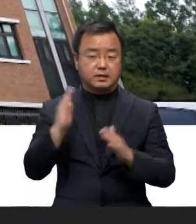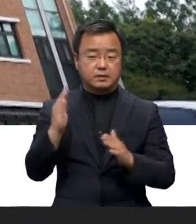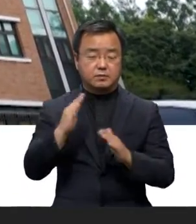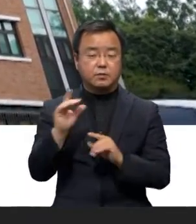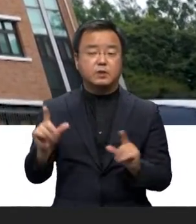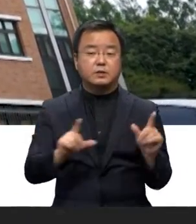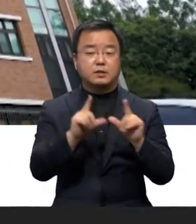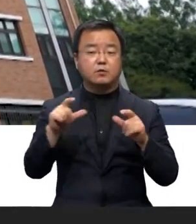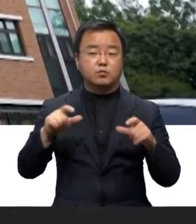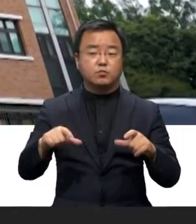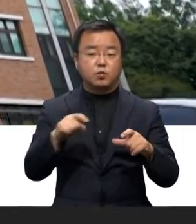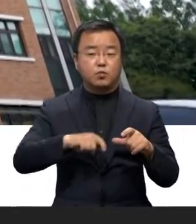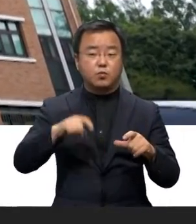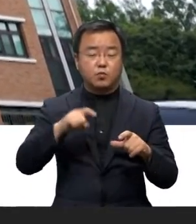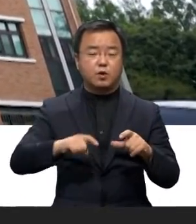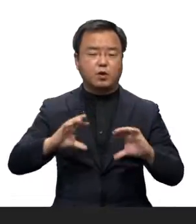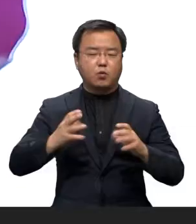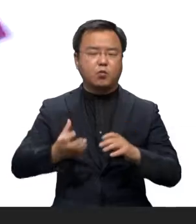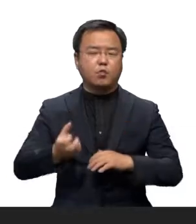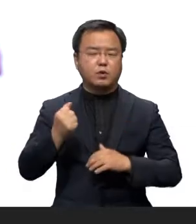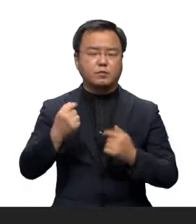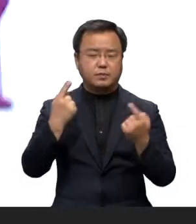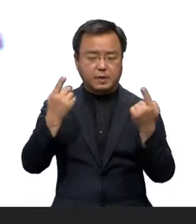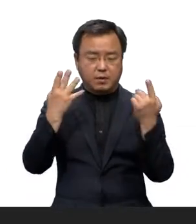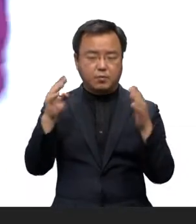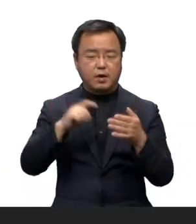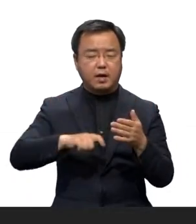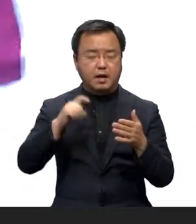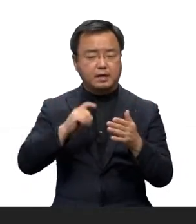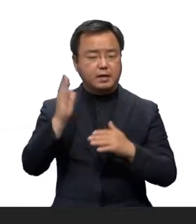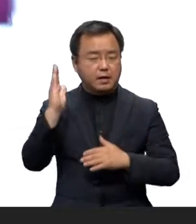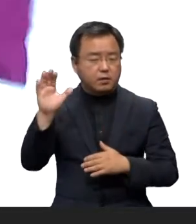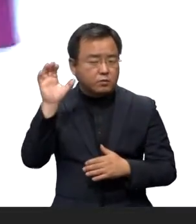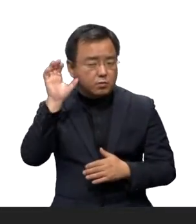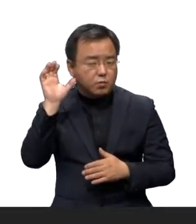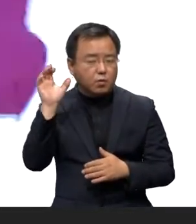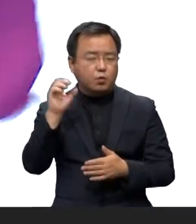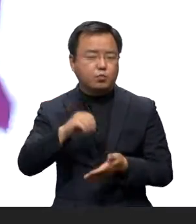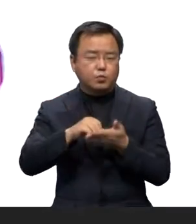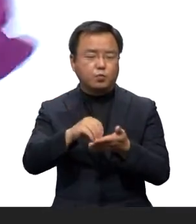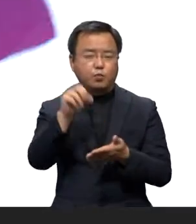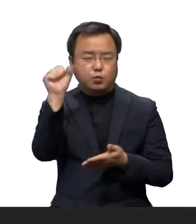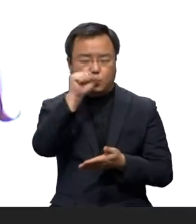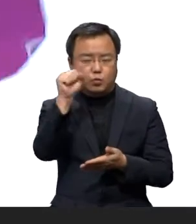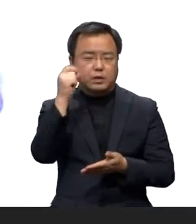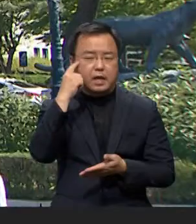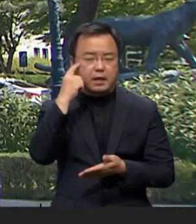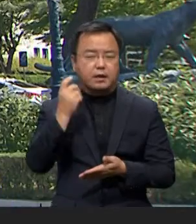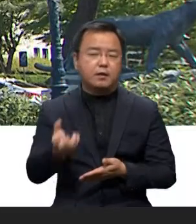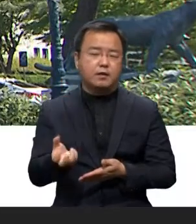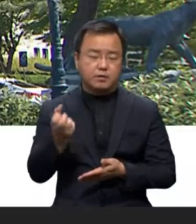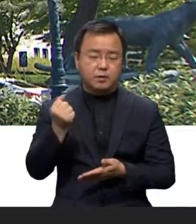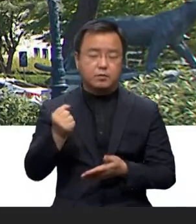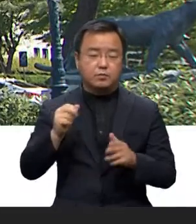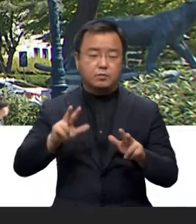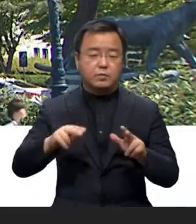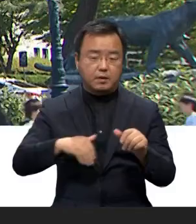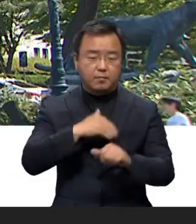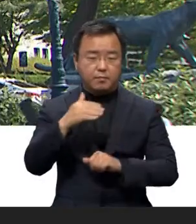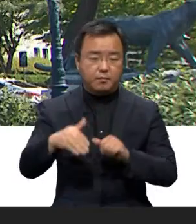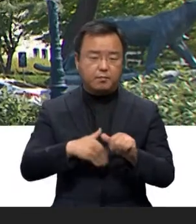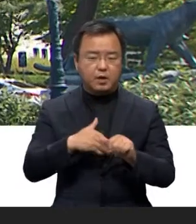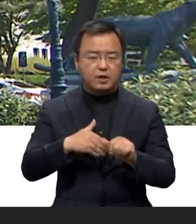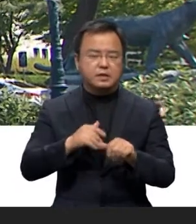곳에서 거주지의 공립대학에서 수강 강의를 수강하면 좋겠다 이렇게 생각을 했었고요. 그 배경은 지역의 그 대학